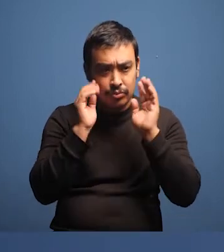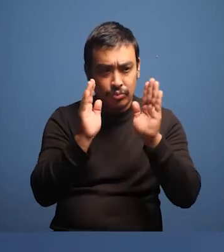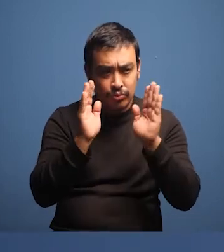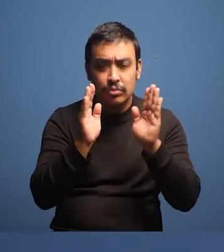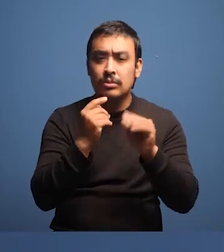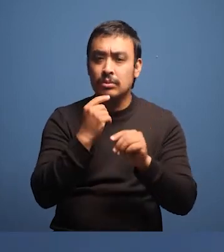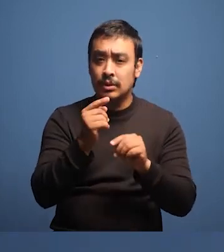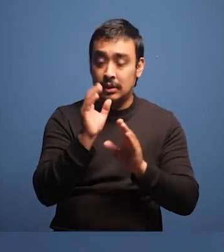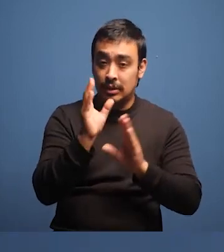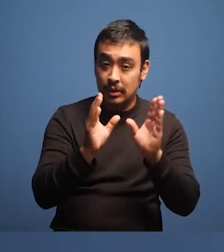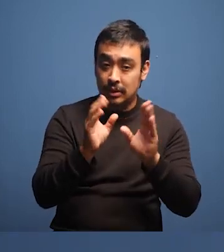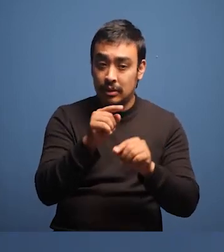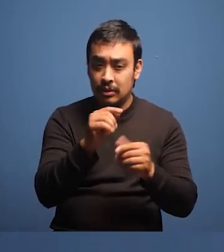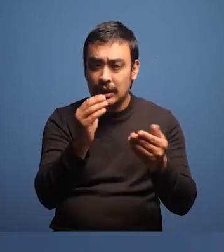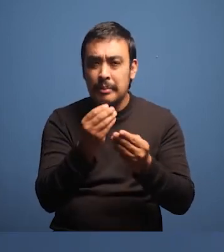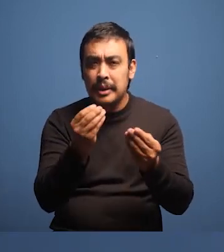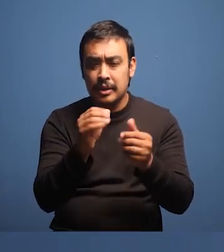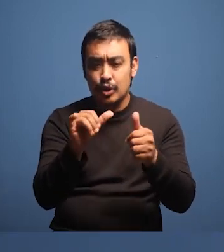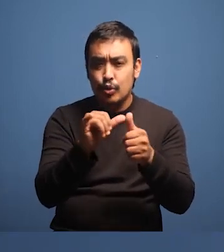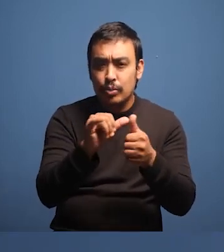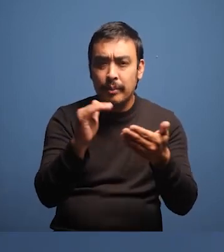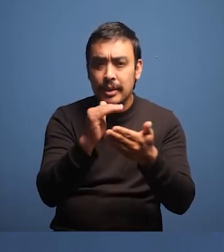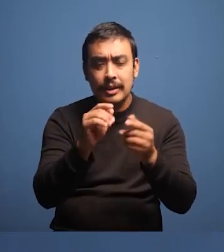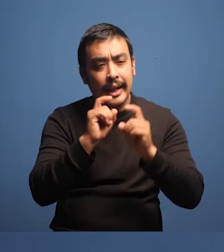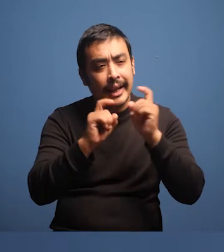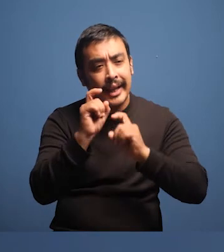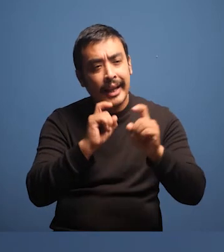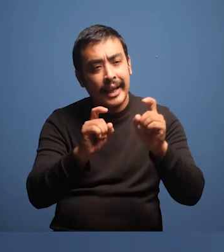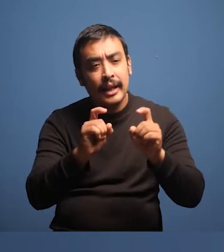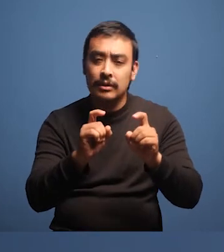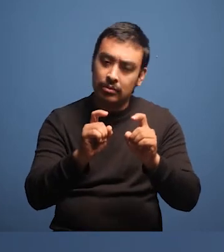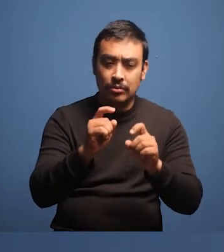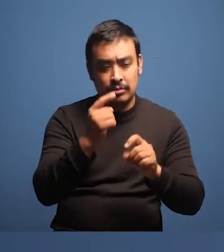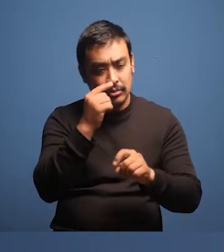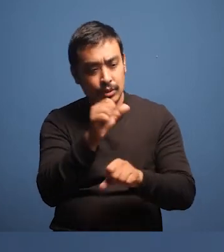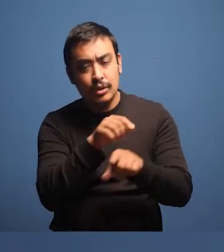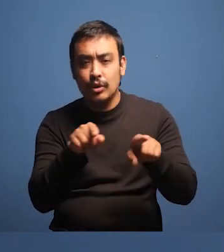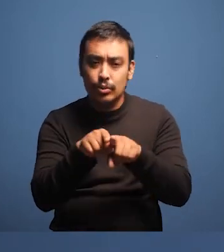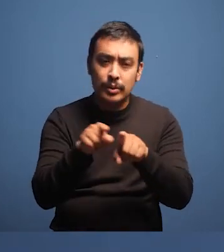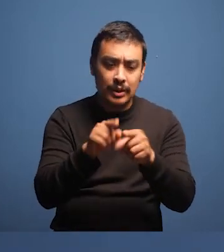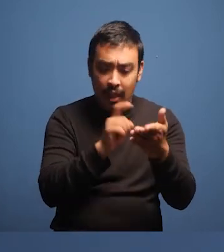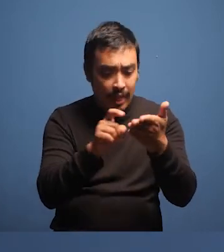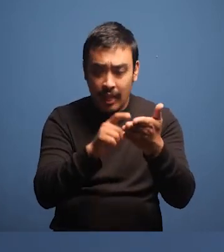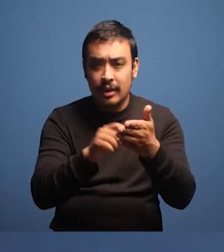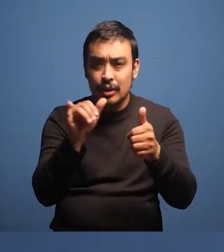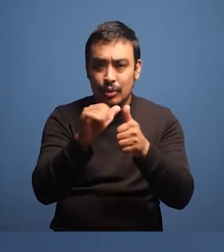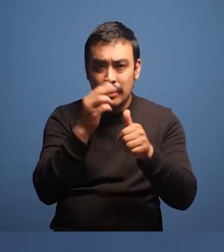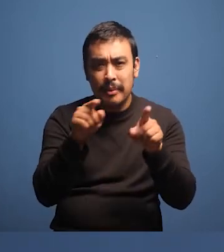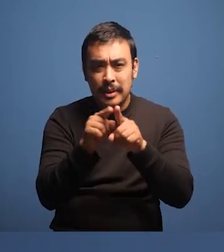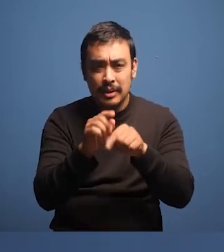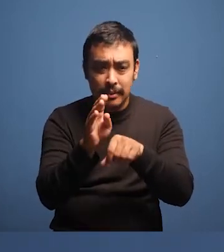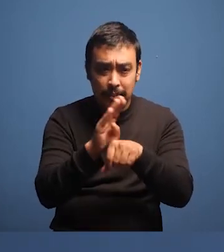होइन यदि उसलाई सिम्पल तपाईँले युट्युबमा बच्चाहरूले गीत बजाएर दिनुभएको छ भने पनि उनीहरूले त कता कता थिचिरहेको हुन्छ र युट्युबमा पनि बेला बेलामा यदि